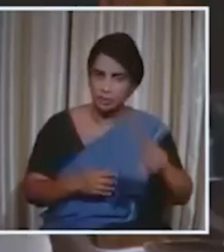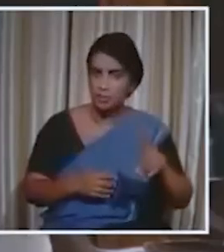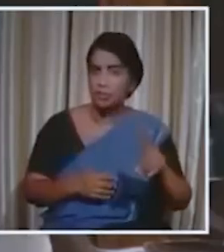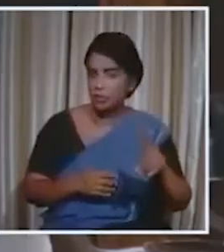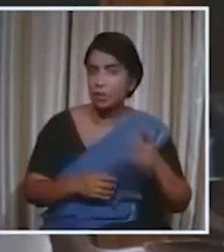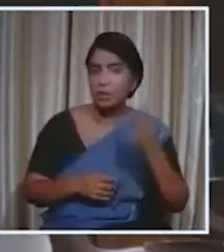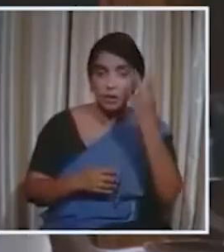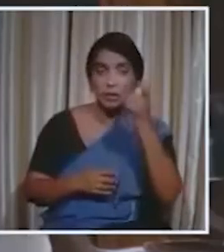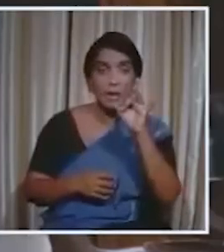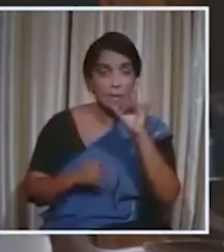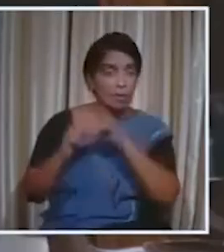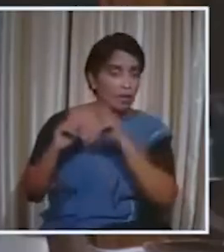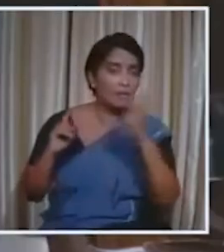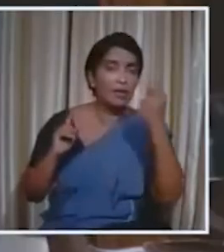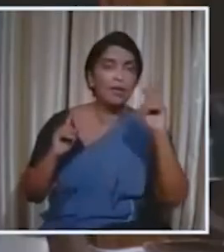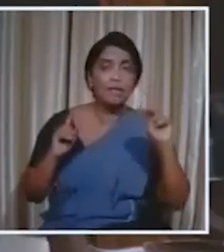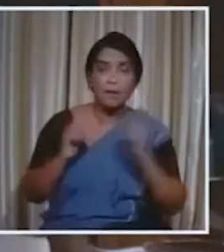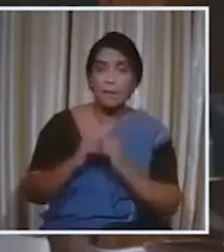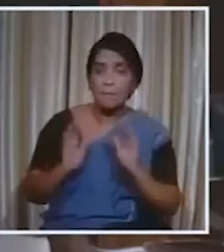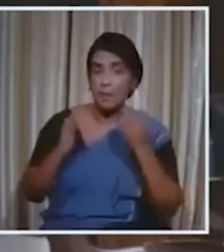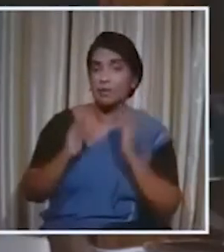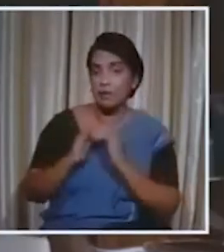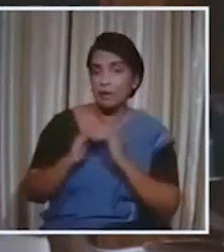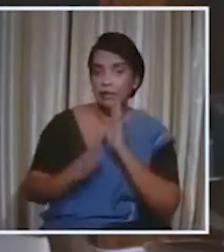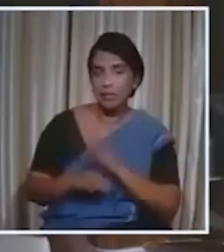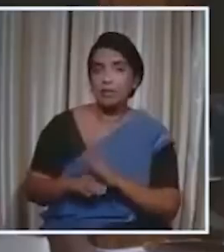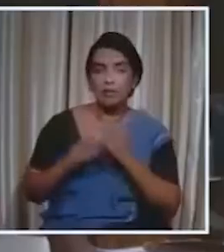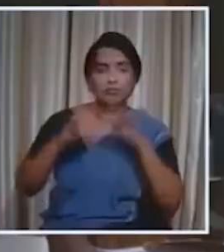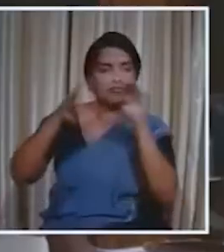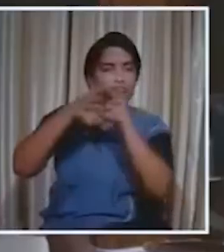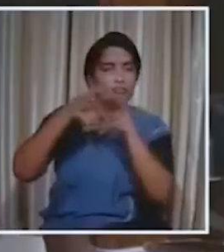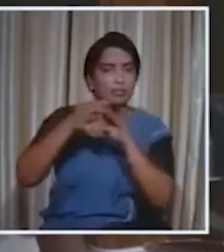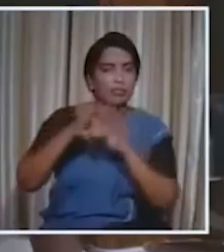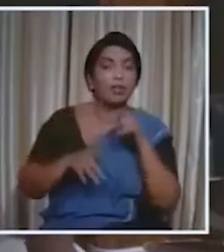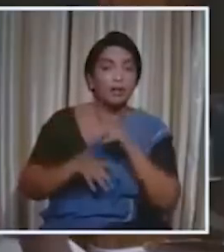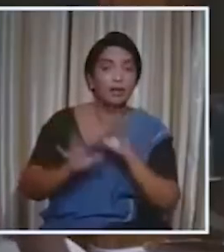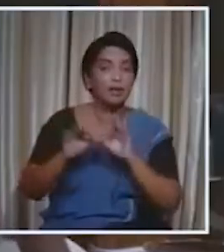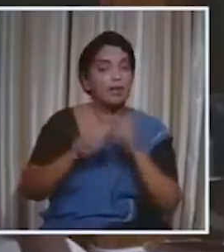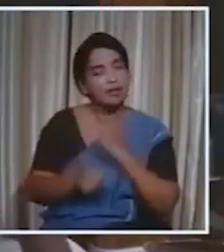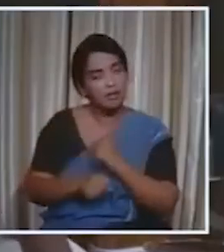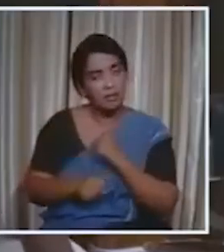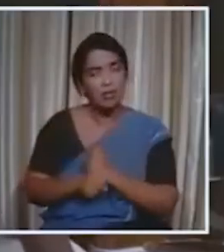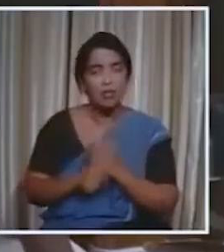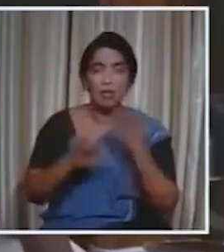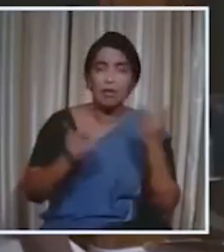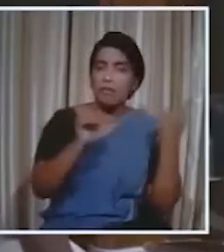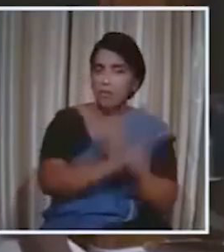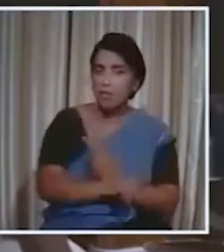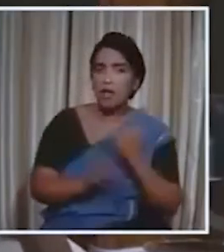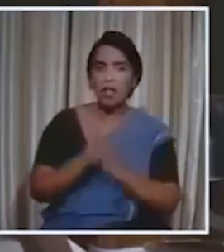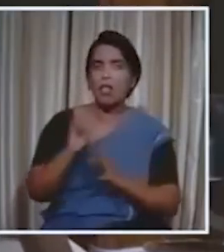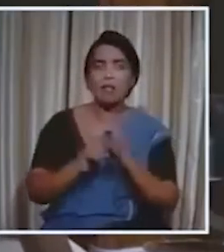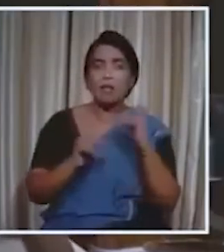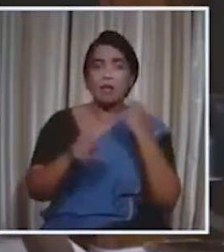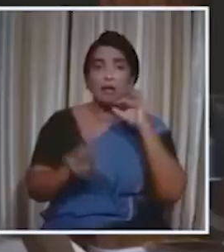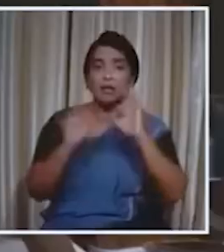ඇමතුමනේ 2015 ඉඳන් 20 වෙනකල් පටන් ගත්ත ගෙවල් තියෙනවා. එක එක ස්ටේජස් වල තියෙනවා. ඒක යහපාලන ආණ්ඩුව නැති වුණ ගමන් ඇමතිතුමම කොහොම